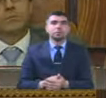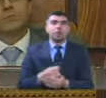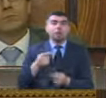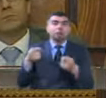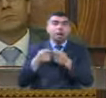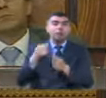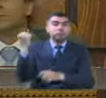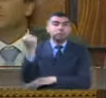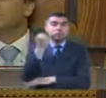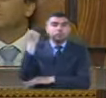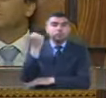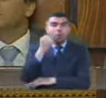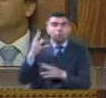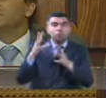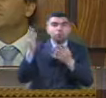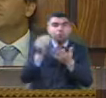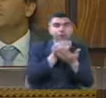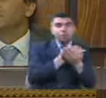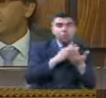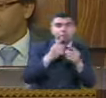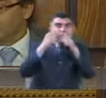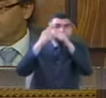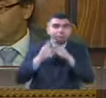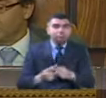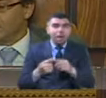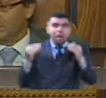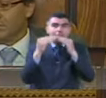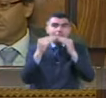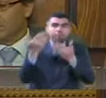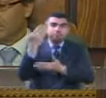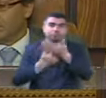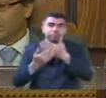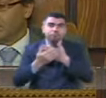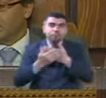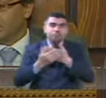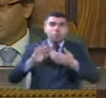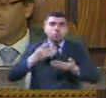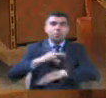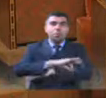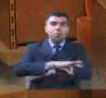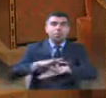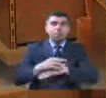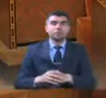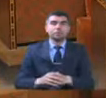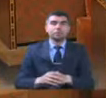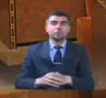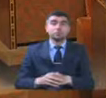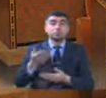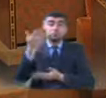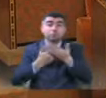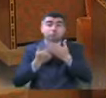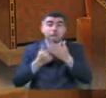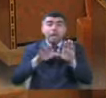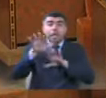وتعرقل تحسين الموارد المالية العمومية وبناء علاقة الثقة بين الإدارة والملزمين. فما هي التدابير